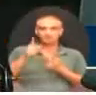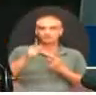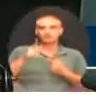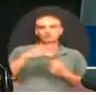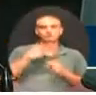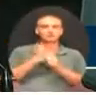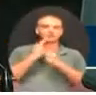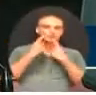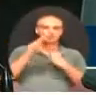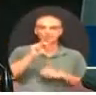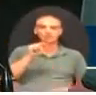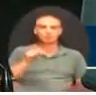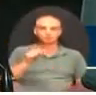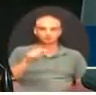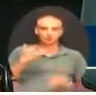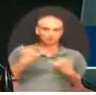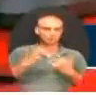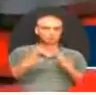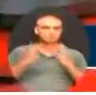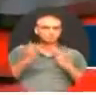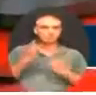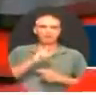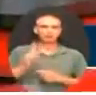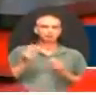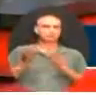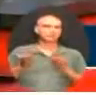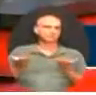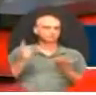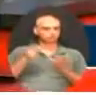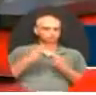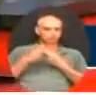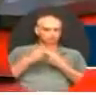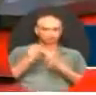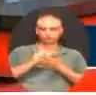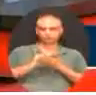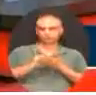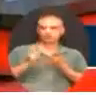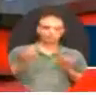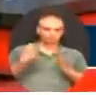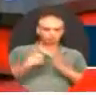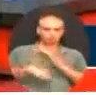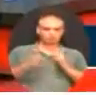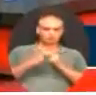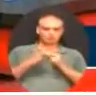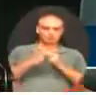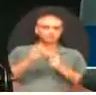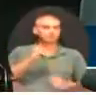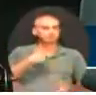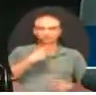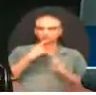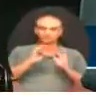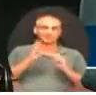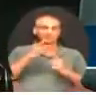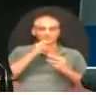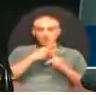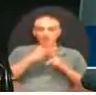בוחרת לקיים דיון על העניין הזה היום. קודם כל, מה הפסול בעניין הזה שיש התארגנות של משרד? קונים כרטיסים? קודם כל אני אגיד לך את האמת, לו